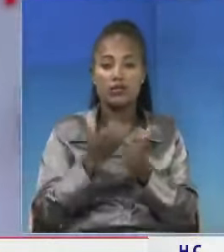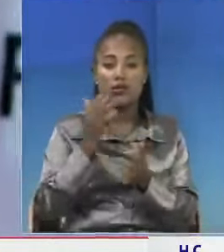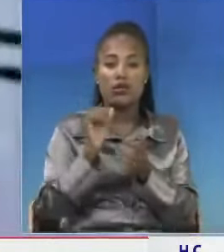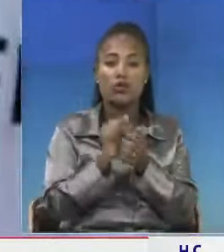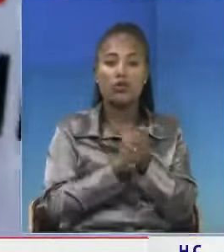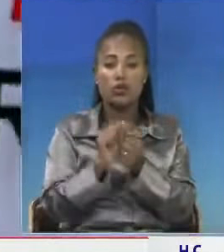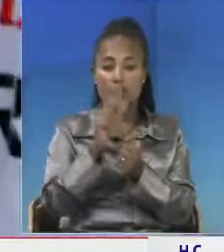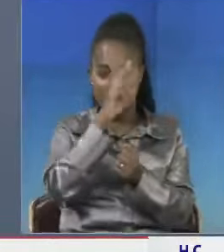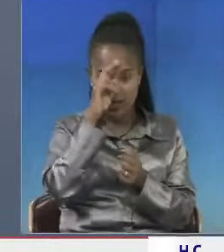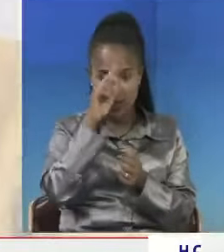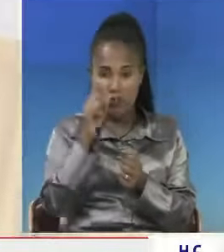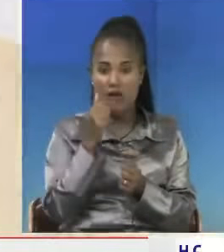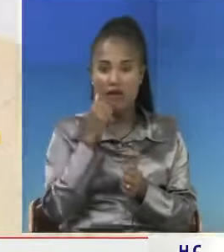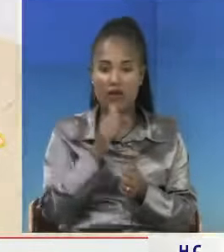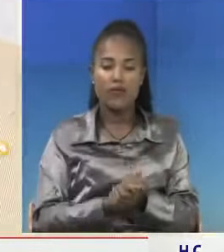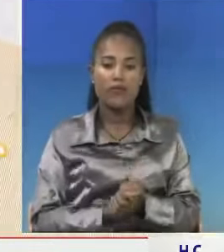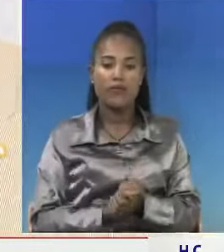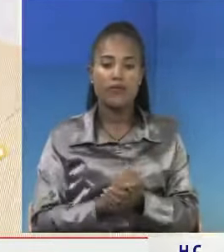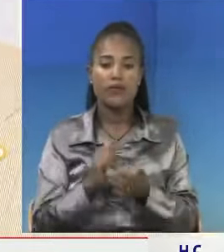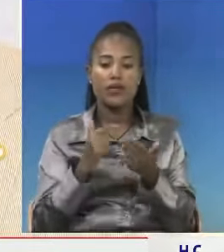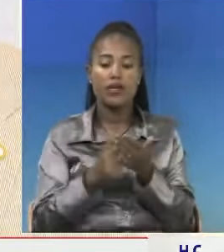እንዲወድሙ ምክንያት ሆኗል ነው ያሉት። ይህንን እርዳታ በምናደርግበት ጊዜ